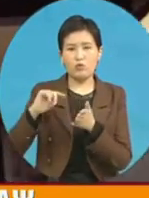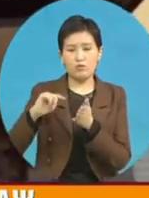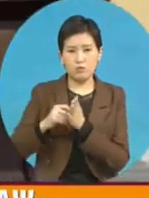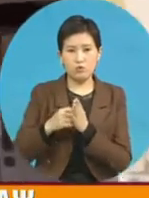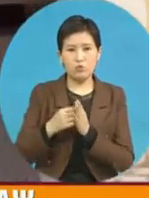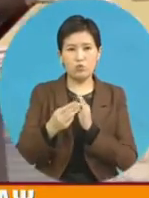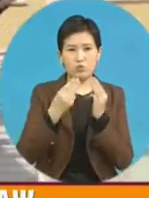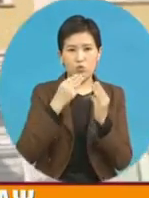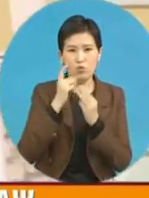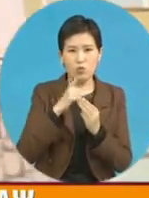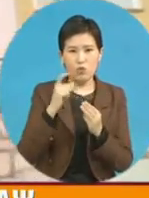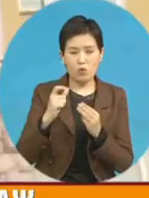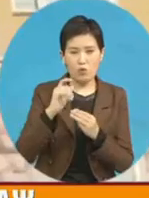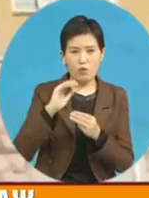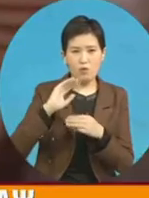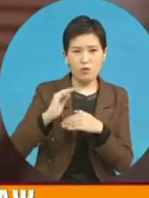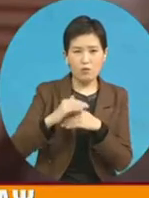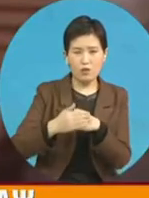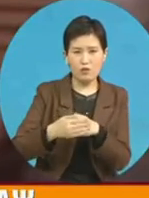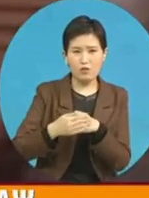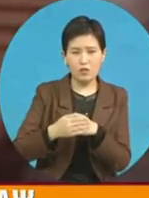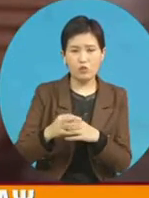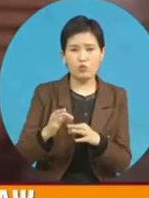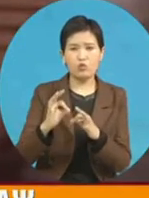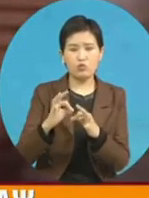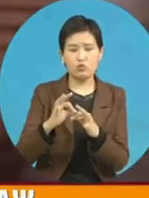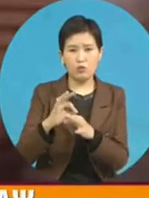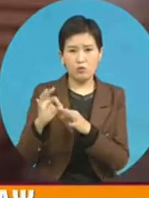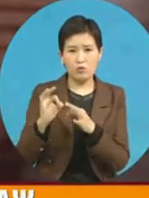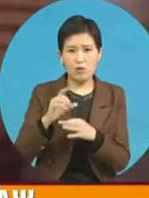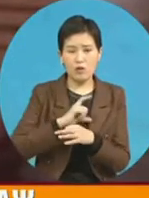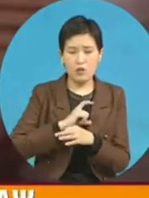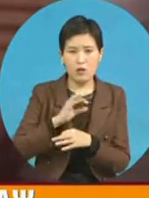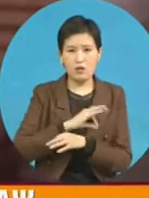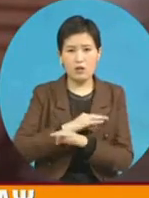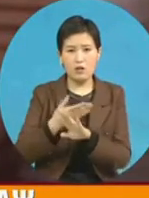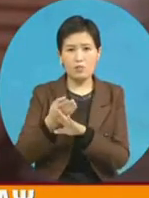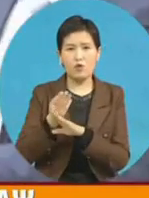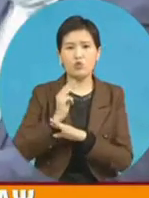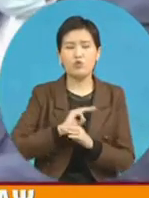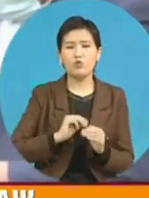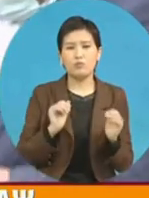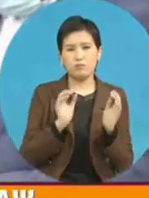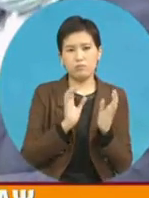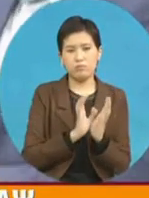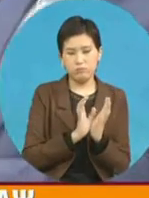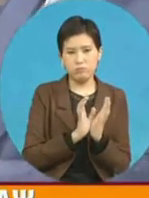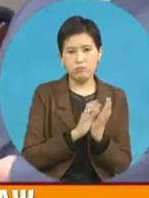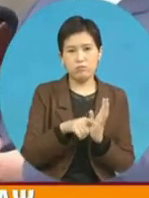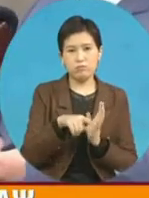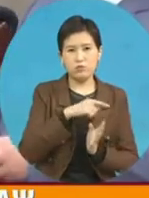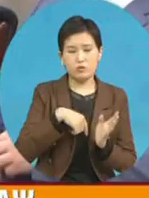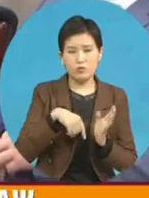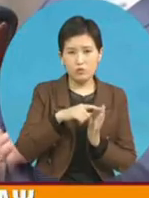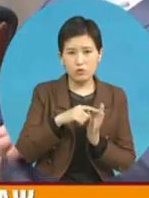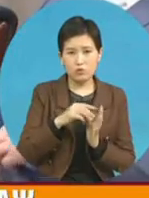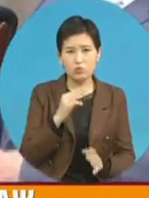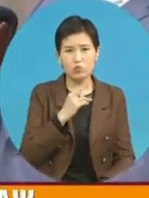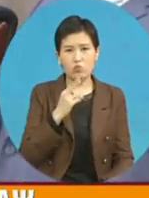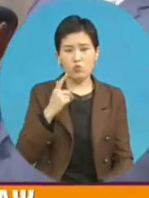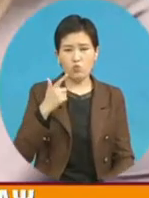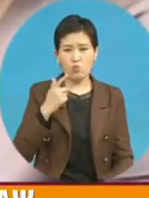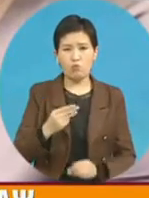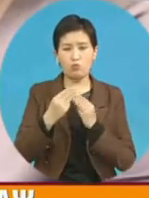шүүхийн бие даасан байдлыг хангах зорилго бүхий, шүүгчийг шилж олох эрх ашиг нь хамгаалах чиглэлтэй байгуулга учир дүүний үйл ажиллагаа бүхэлдээ